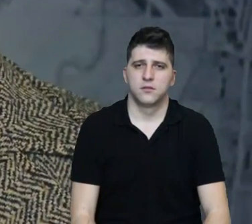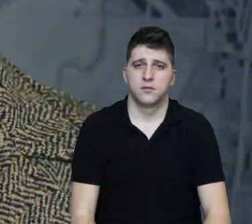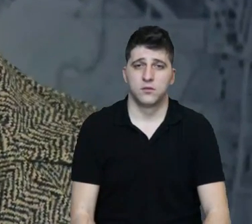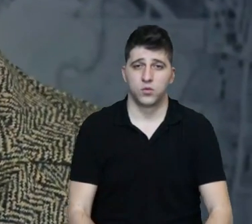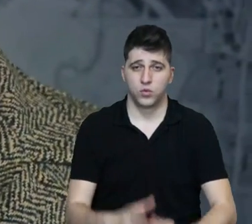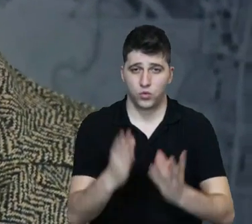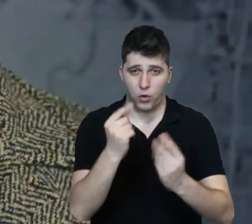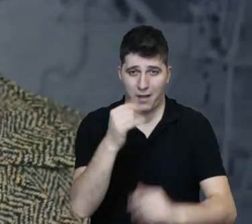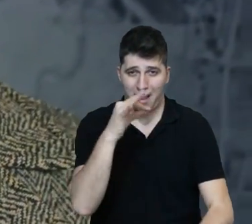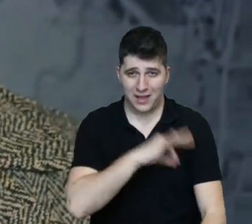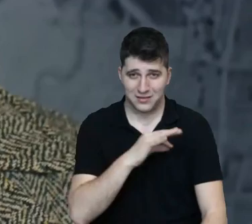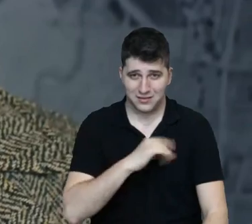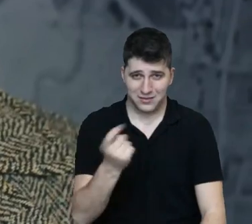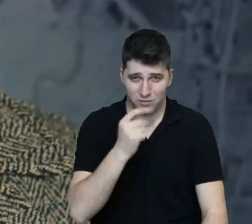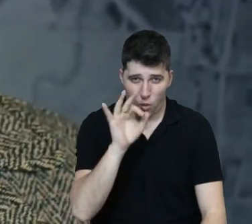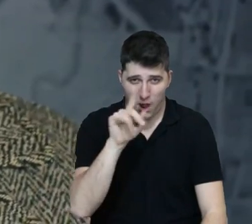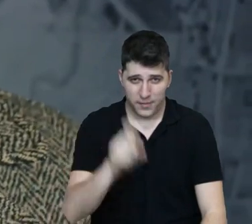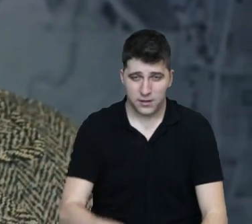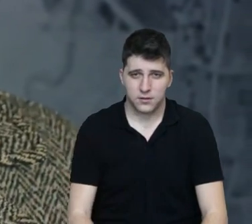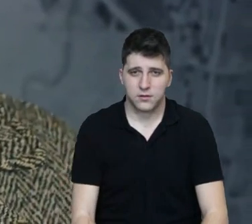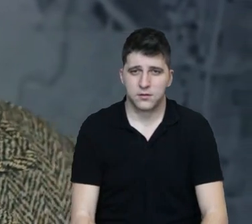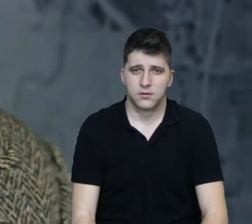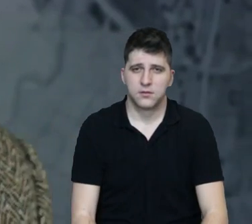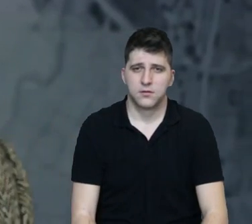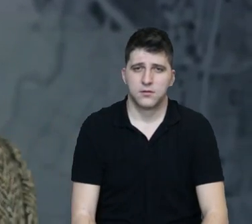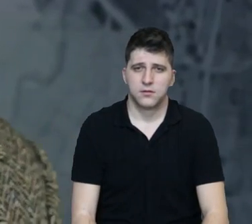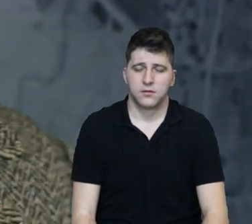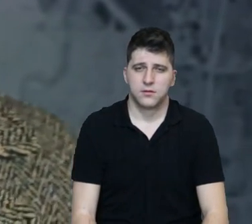Çok para kazanacağım diyorsunuz öyle mi?